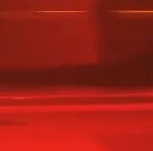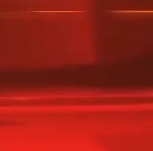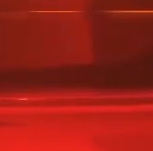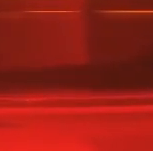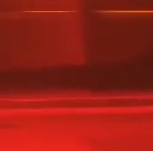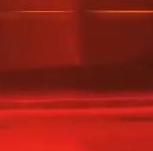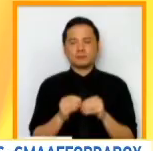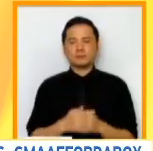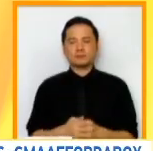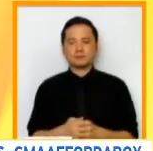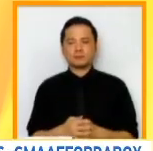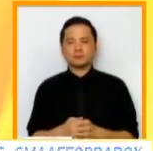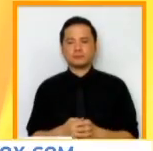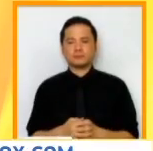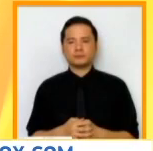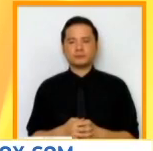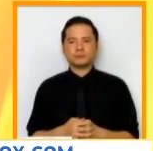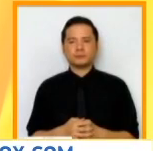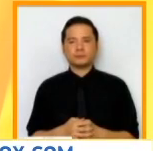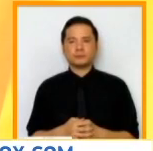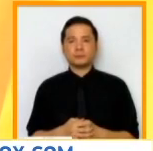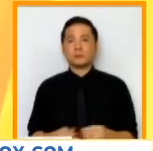Bam?